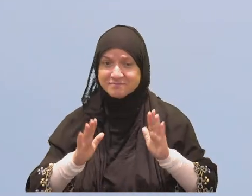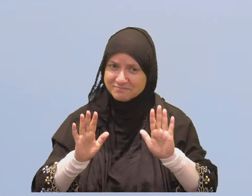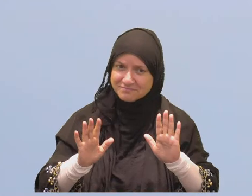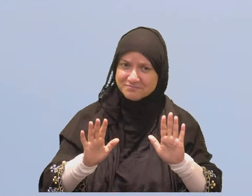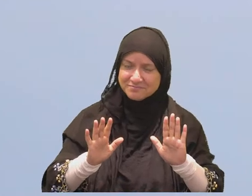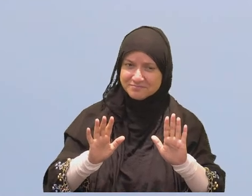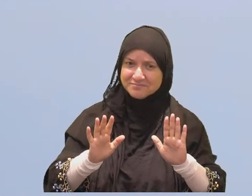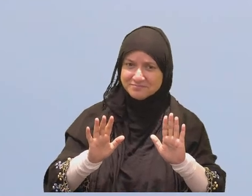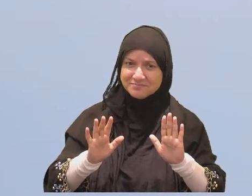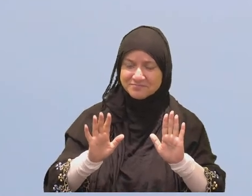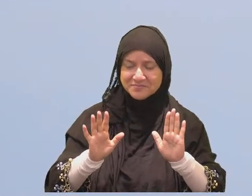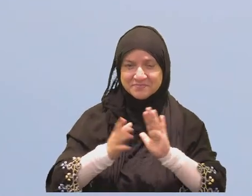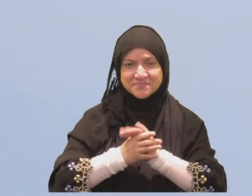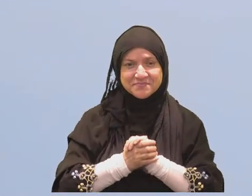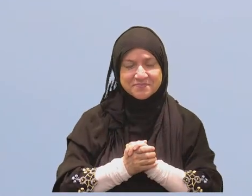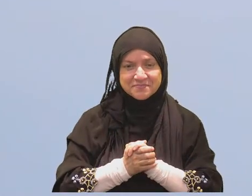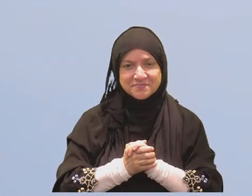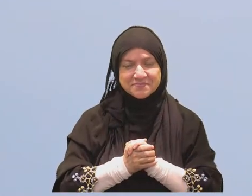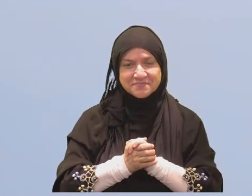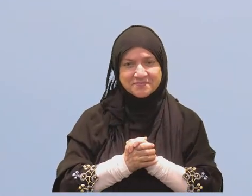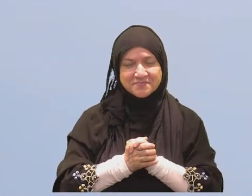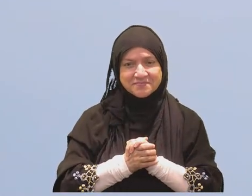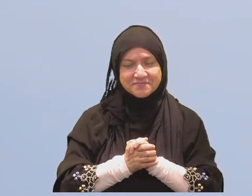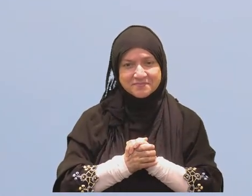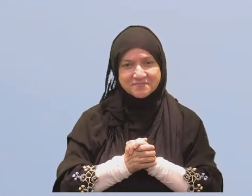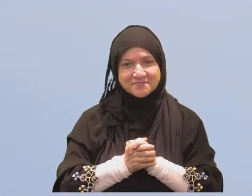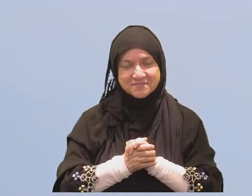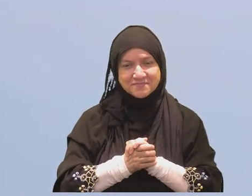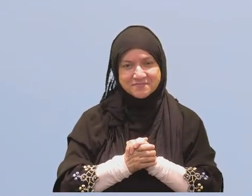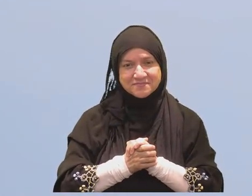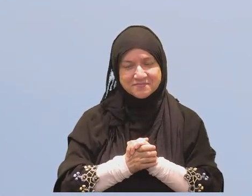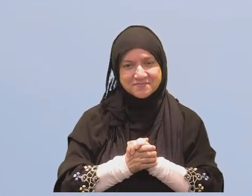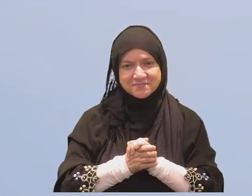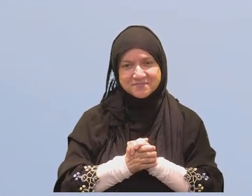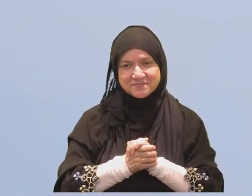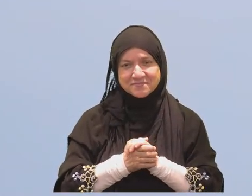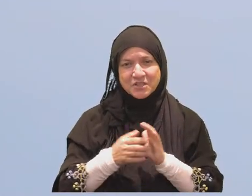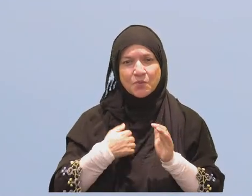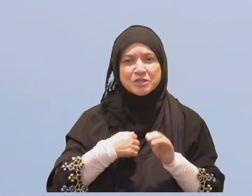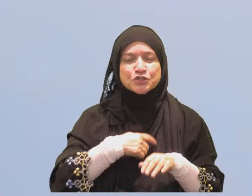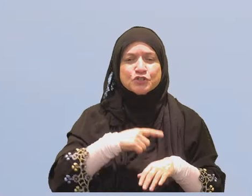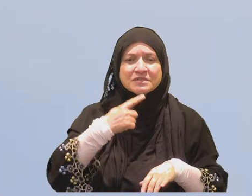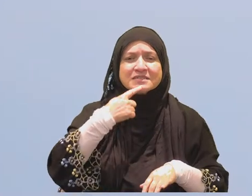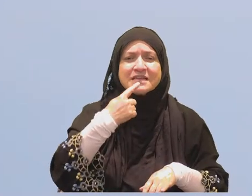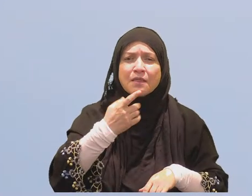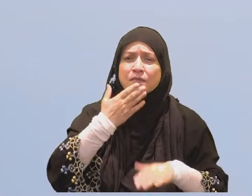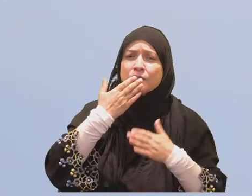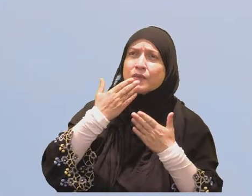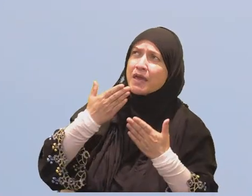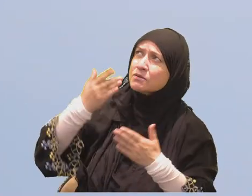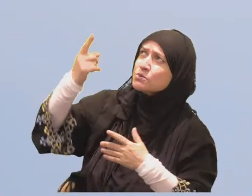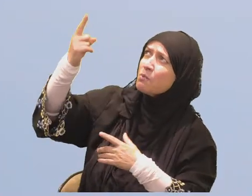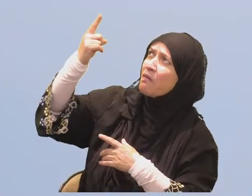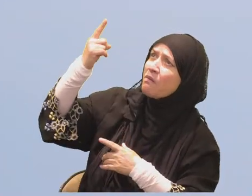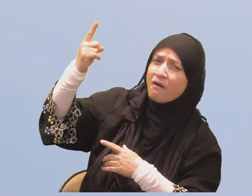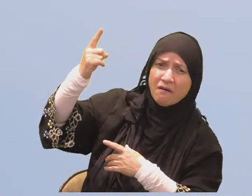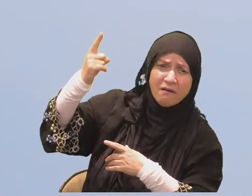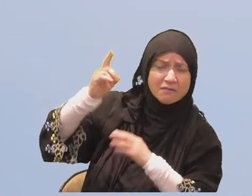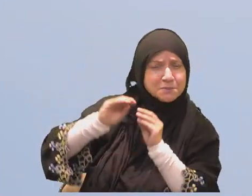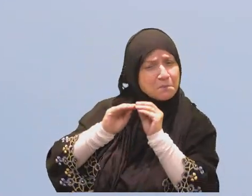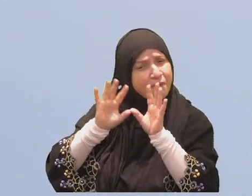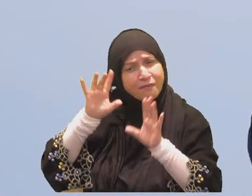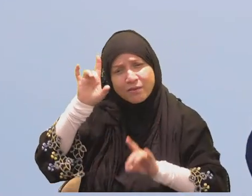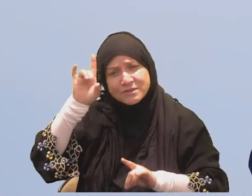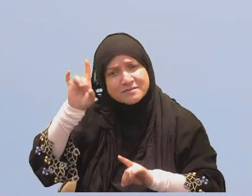لَأَزِيدَنَّكُمْ. And if you give thanks, I will increase you. But thanks, in many instances, is sharing. We have